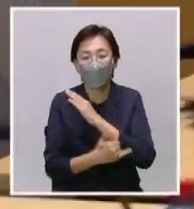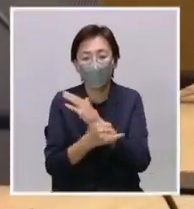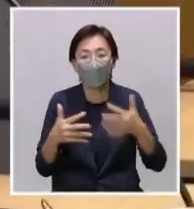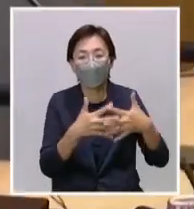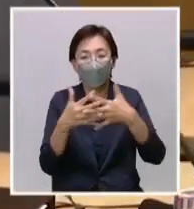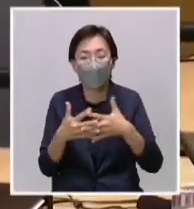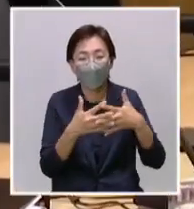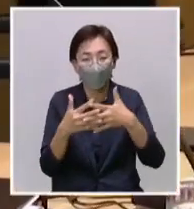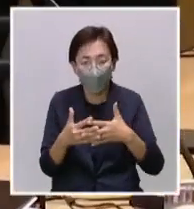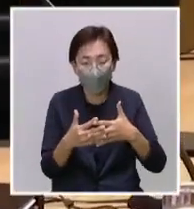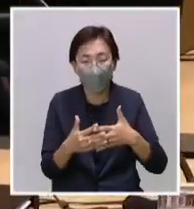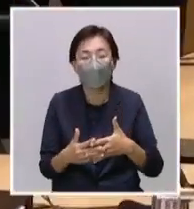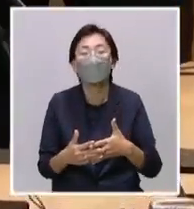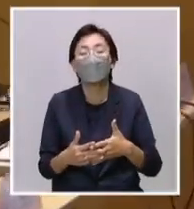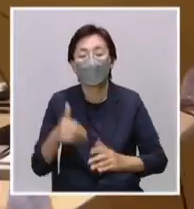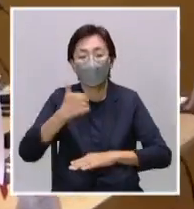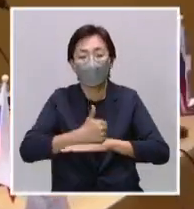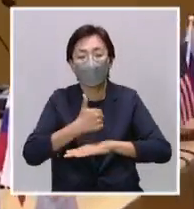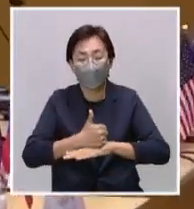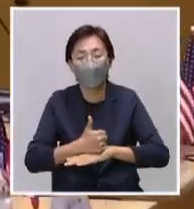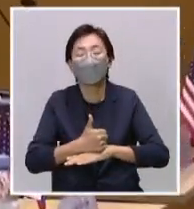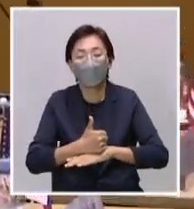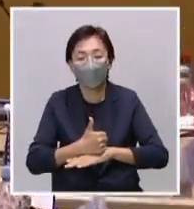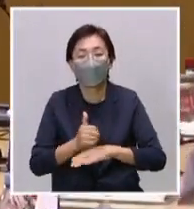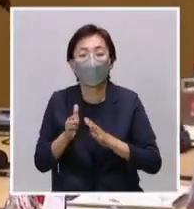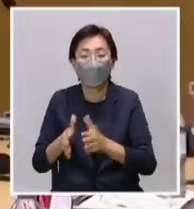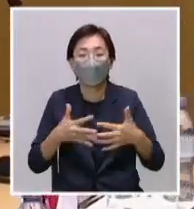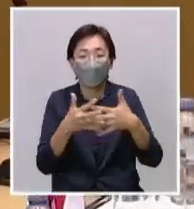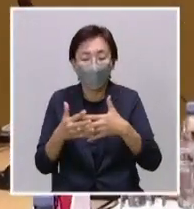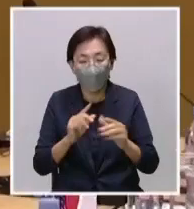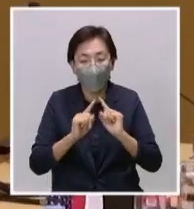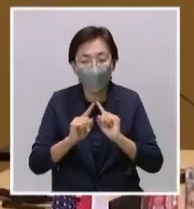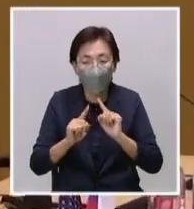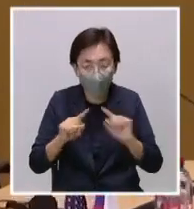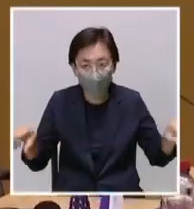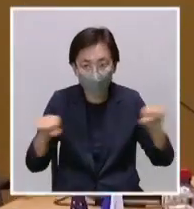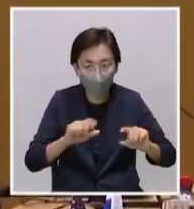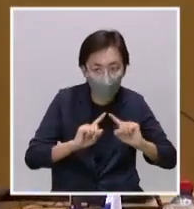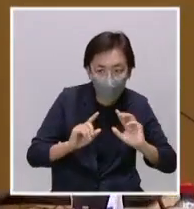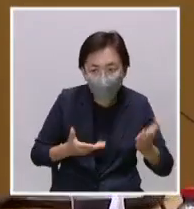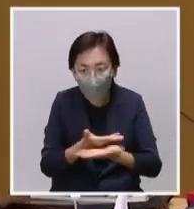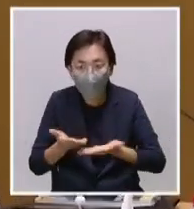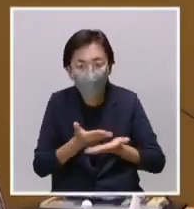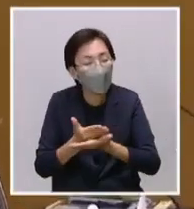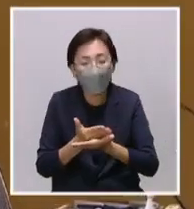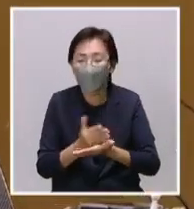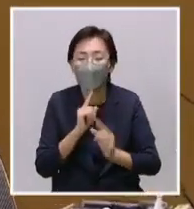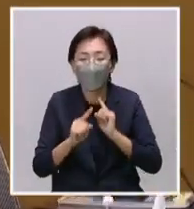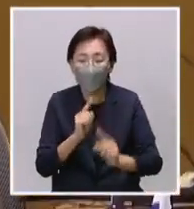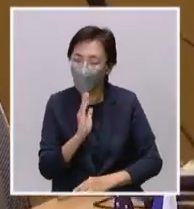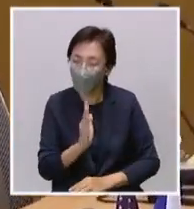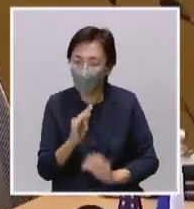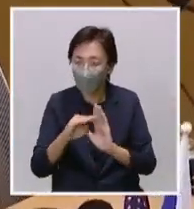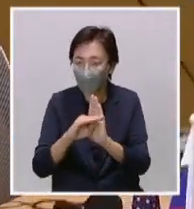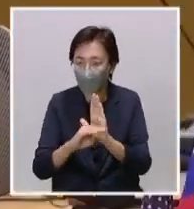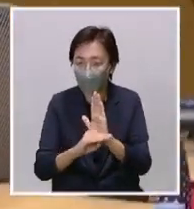ประเทศสหรัฐซึ่งเป็นหัวหน้าตัวแทนฝ่ายสหรัฐระบุว่าที่เป็นการเจรจาอย่างตรงไปตรงมาแล้วก็ตรงประเด็นค่ะและพูดถึงกรณี